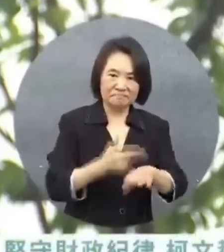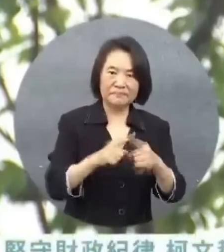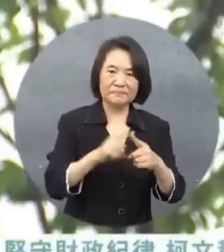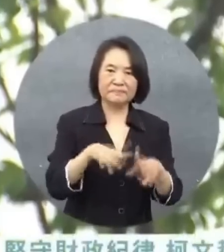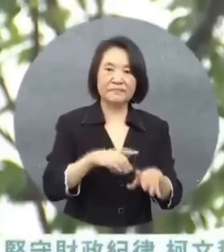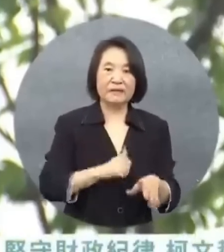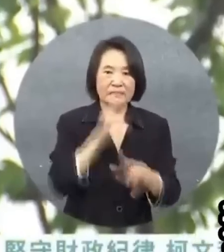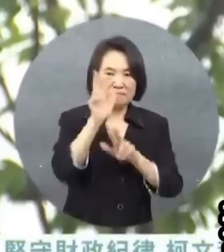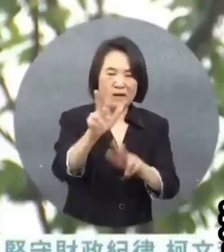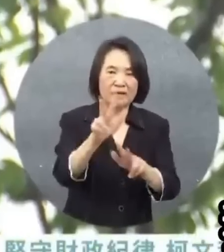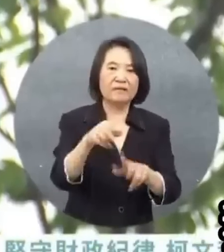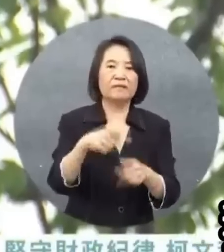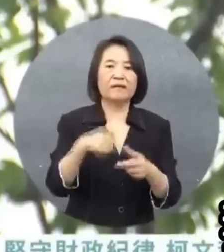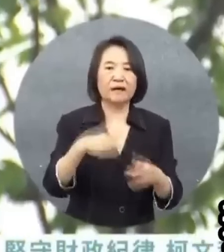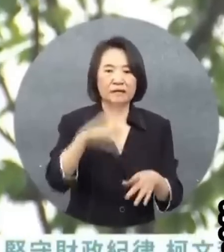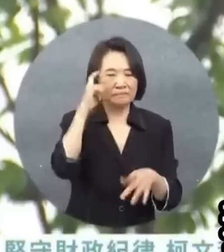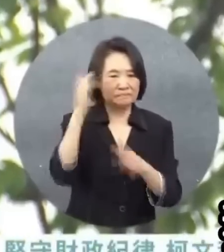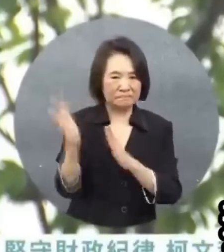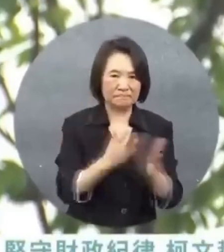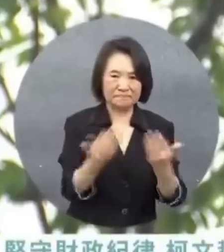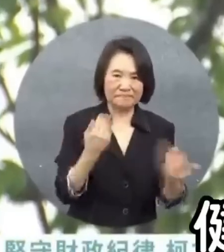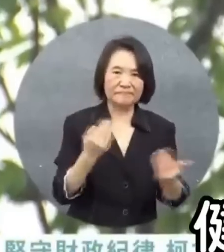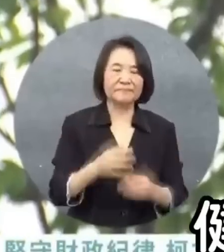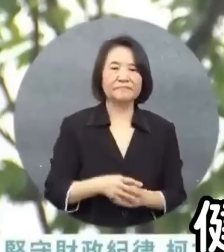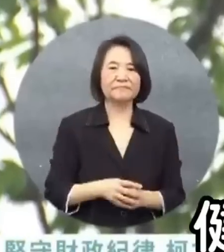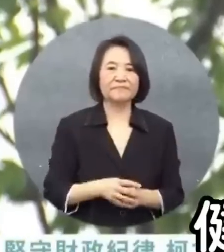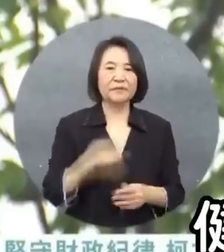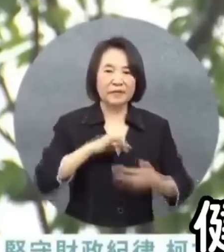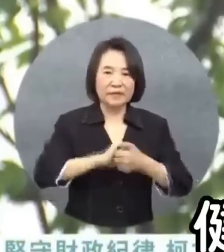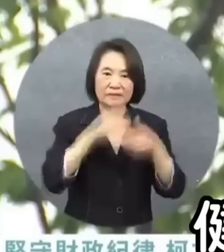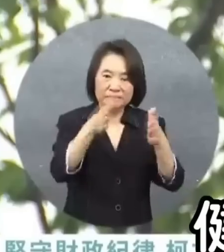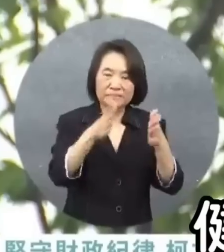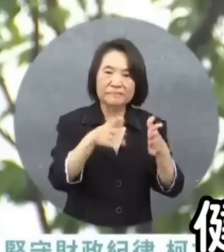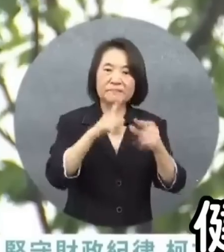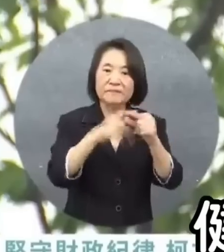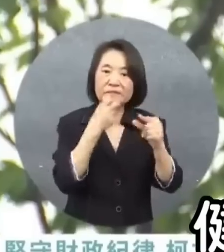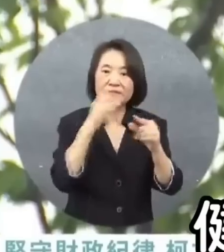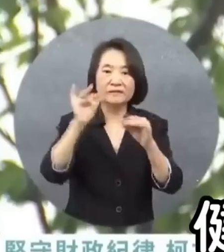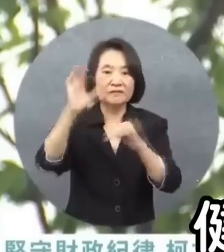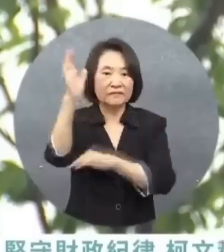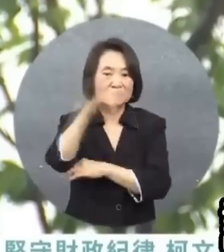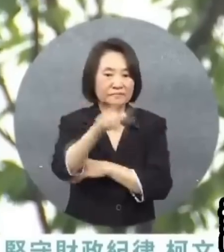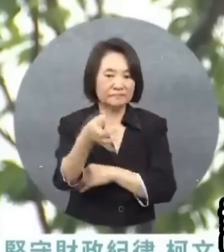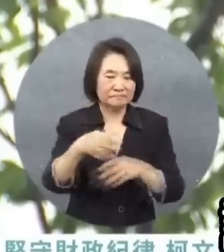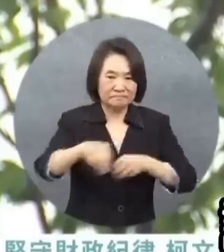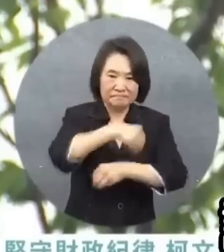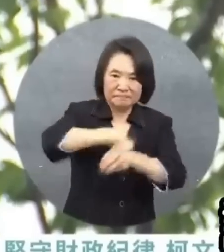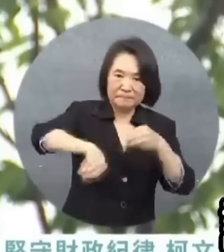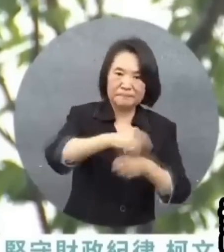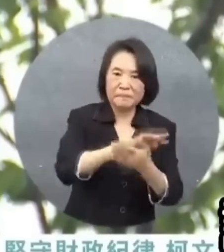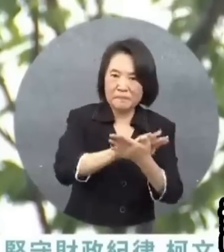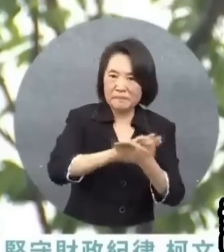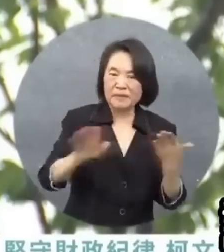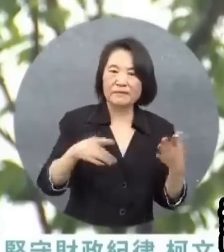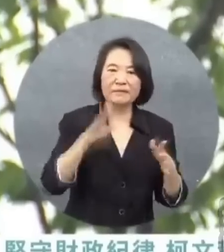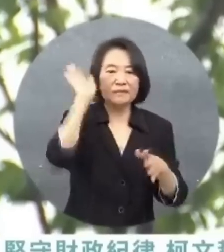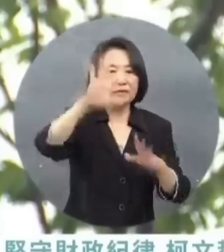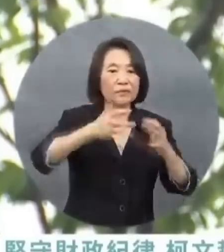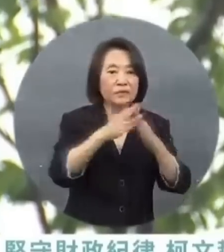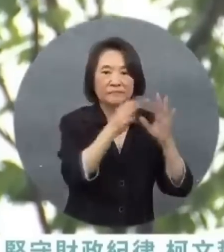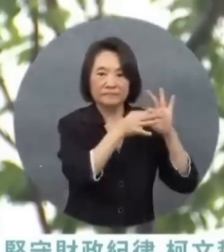府。我会严守财政纪律，健全中央与地方财政，让国家能永续发